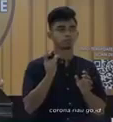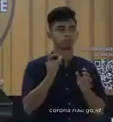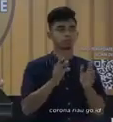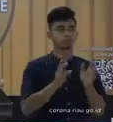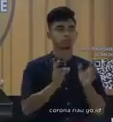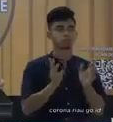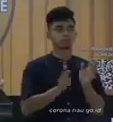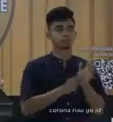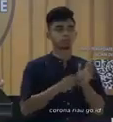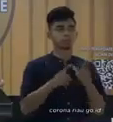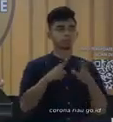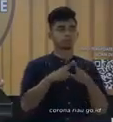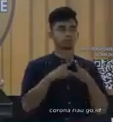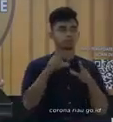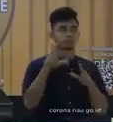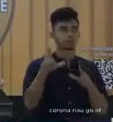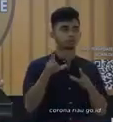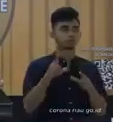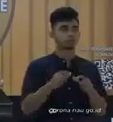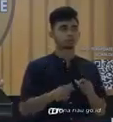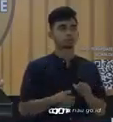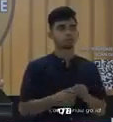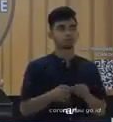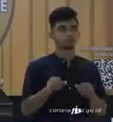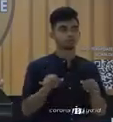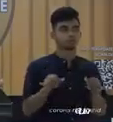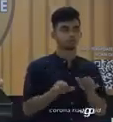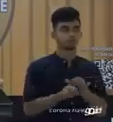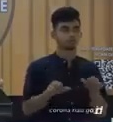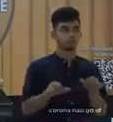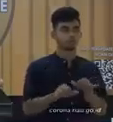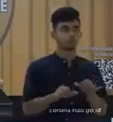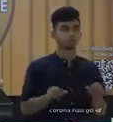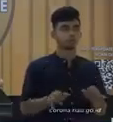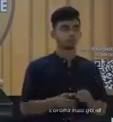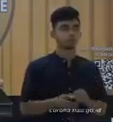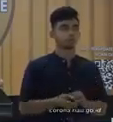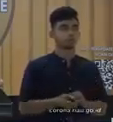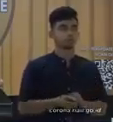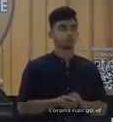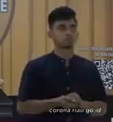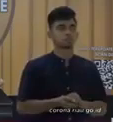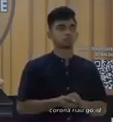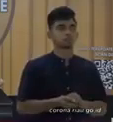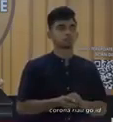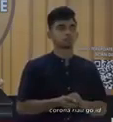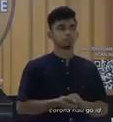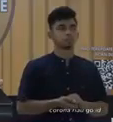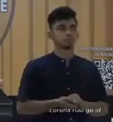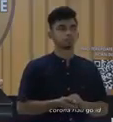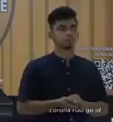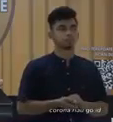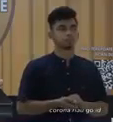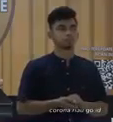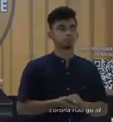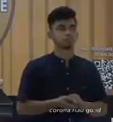Jadi sekarang intinya, jadi saya juru bicara pemerintah Provinsi